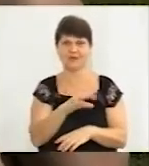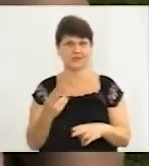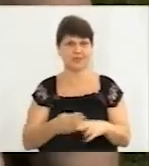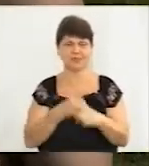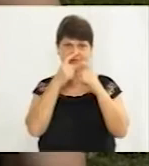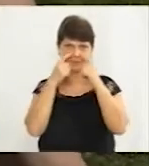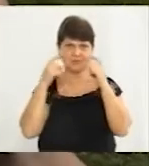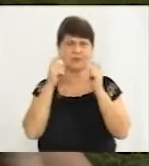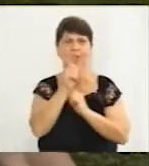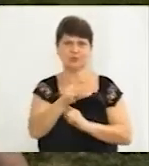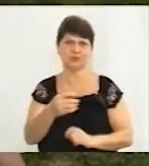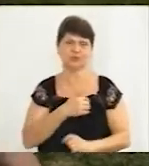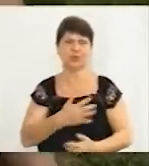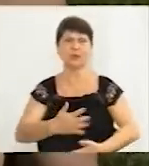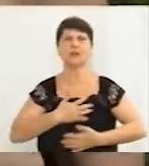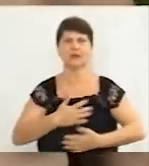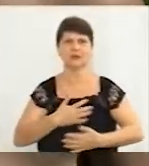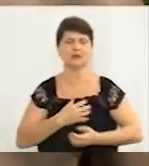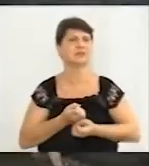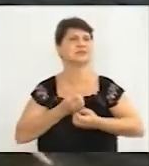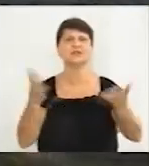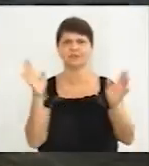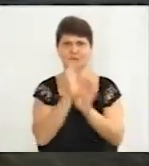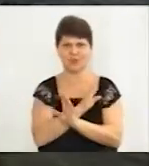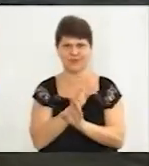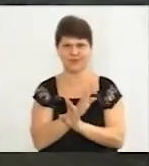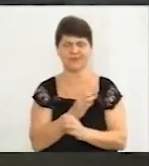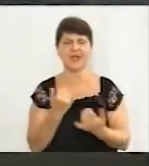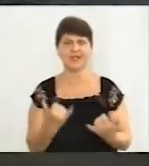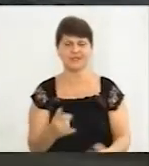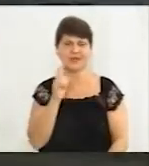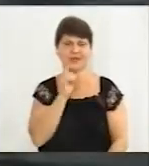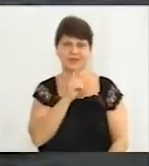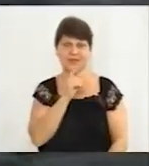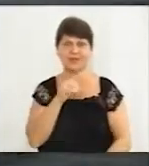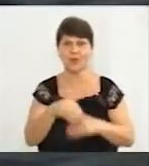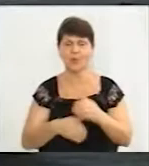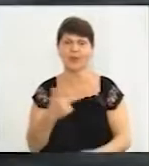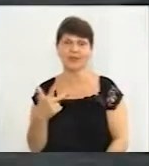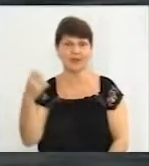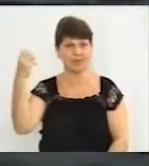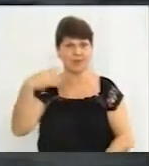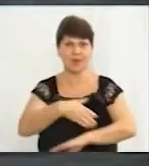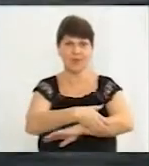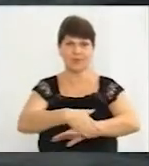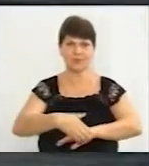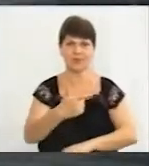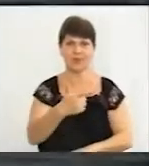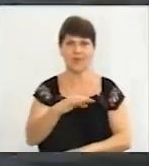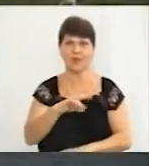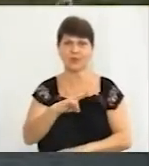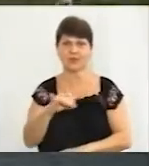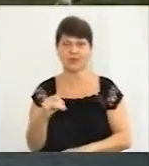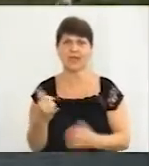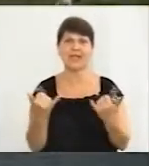масок і люди хочуть вже трошки дихати свіжим повітрям. Наразі у Вінниці для купання визначені три пляжі по вулиці Гонти, Хімік та